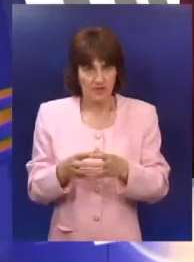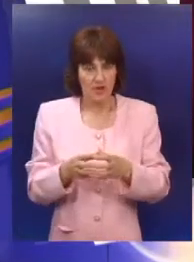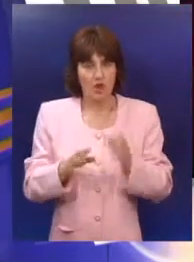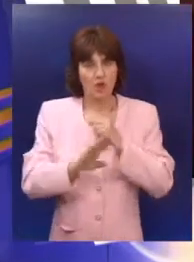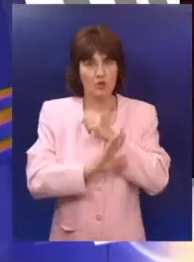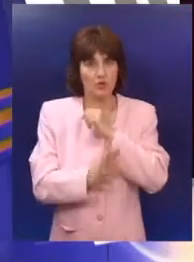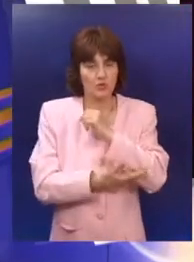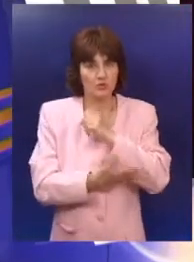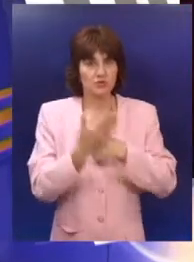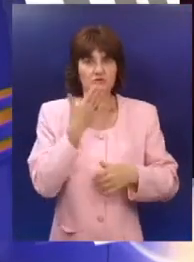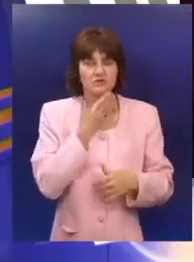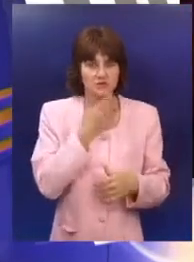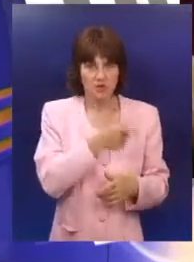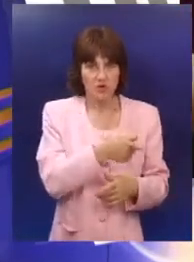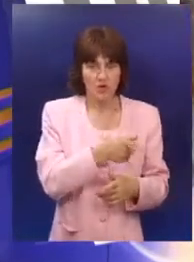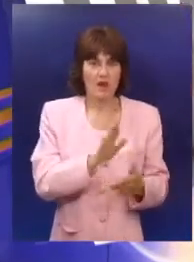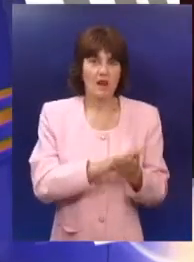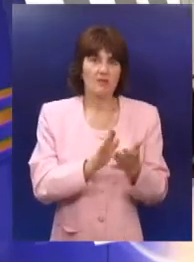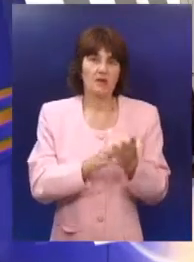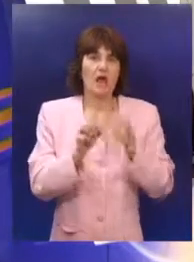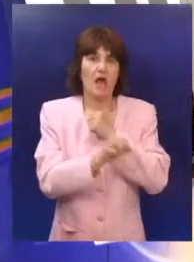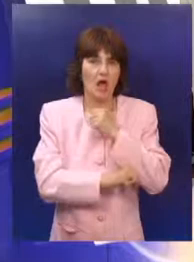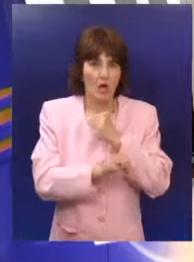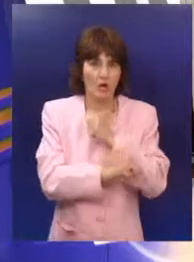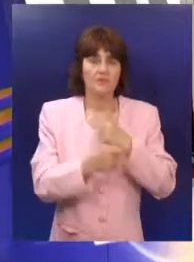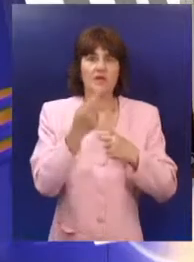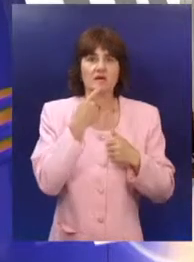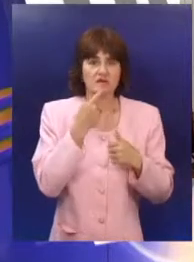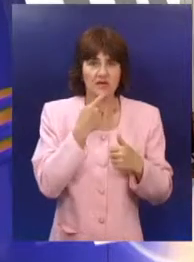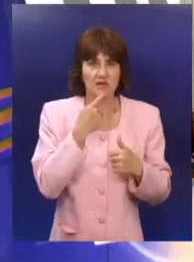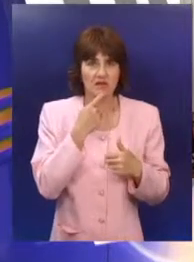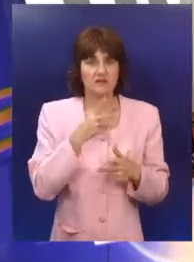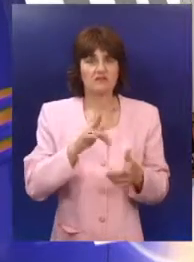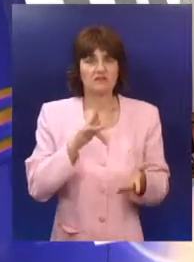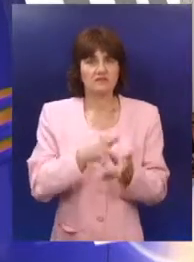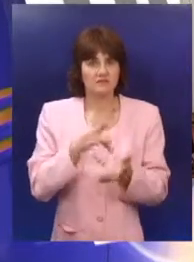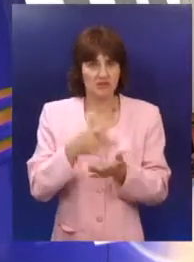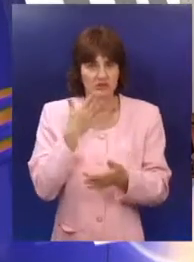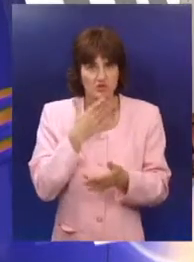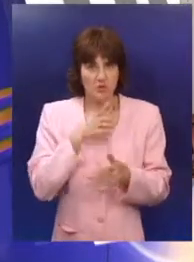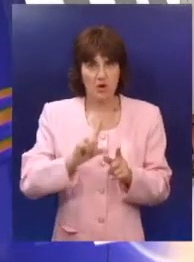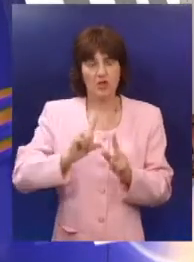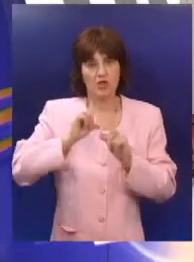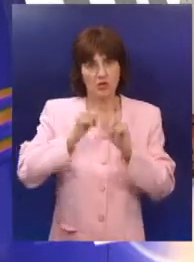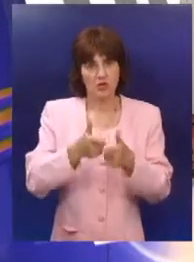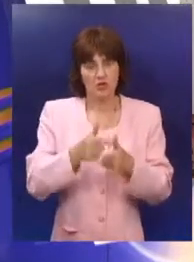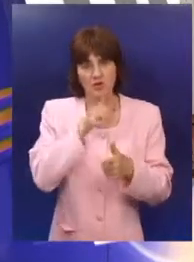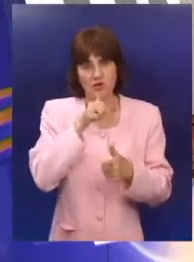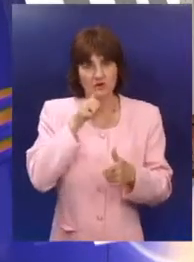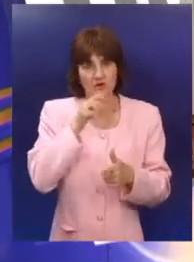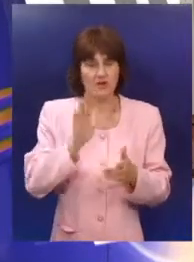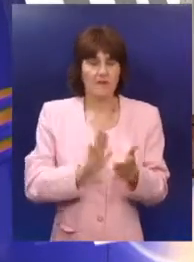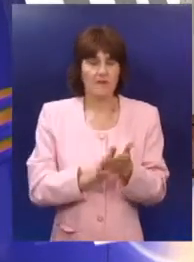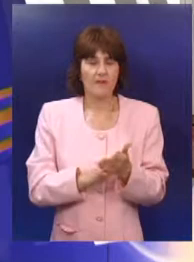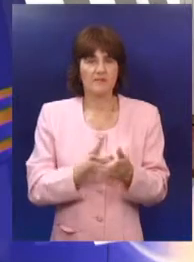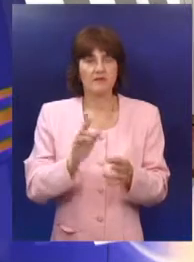su sledeće: učenici osnovnih škola, društveni smer gimnazije, jezičke gimnazije i treći stepen stručnih škola. Sledeća kategorija